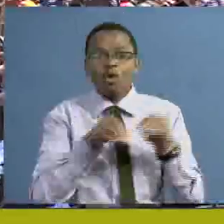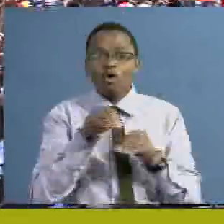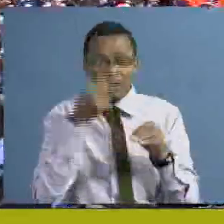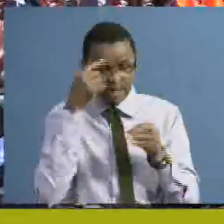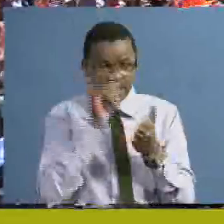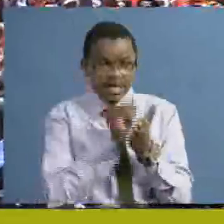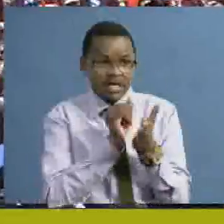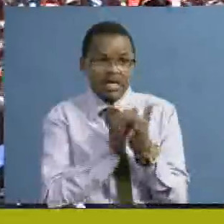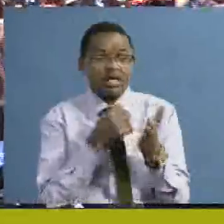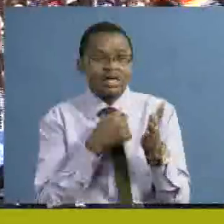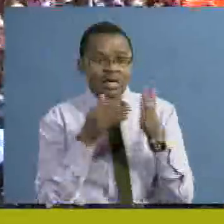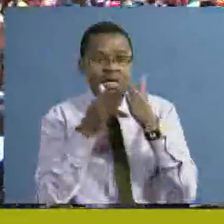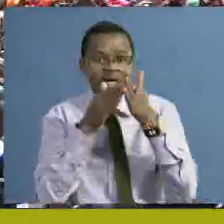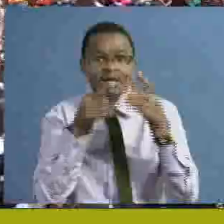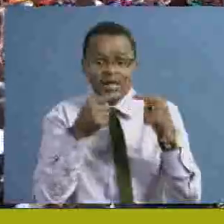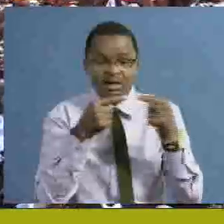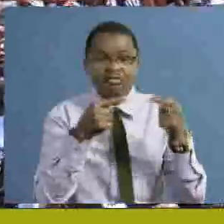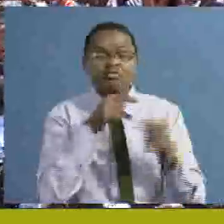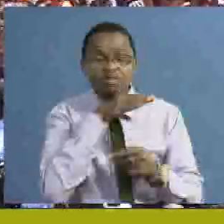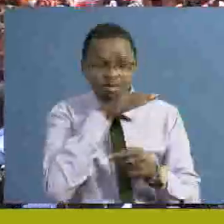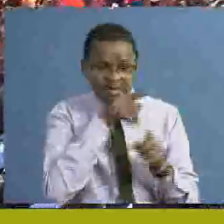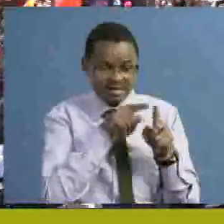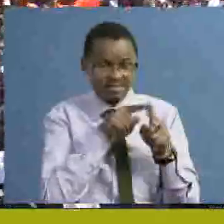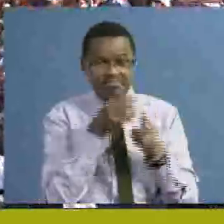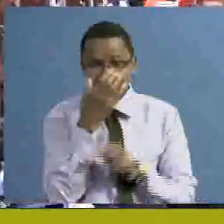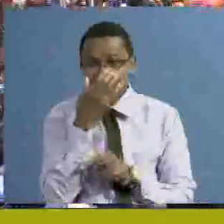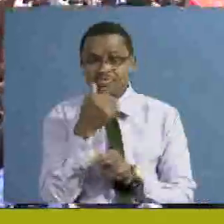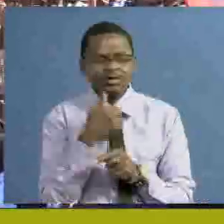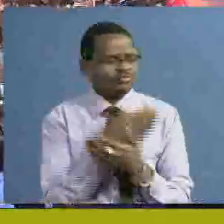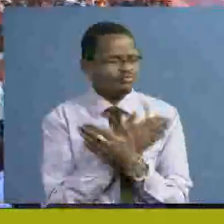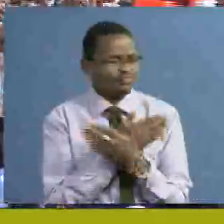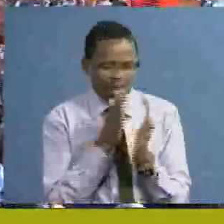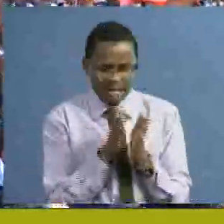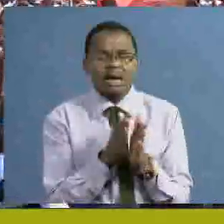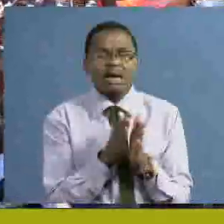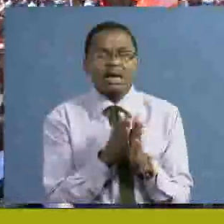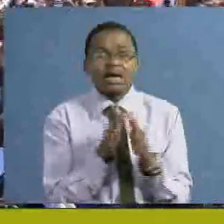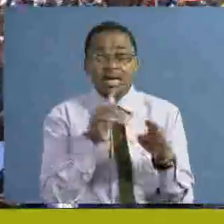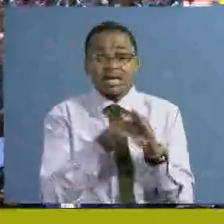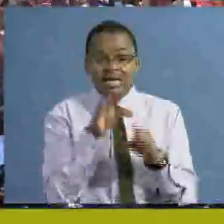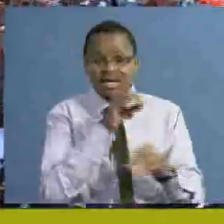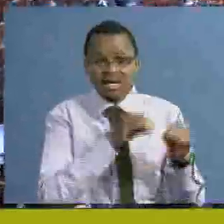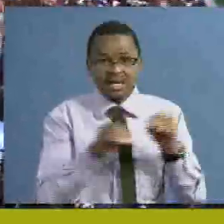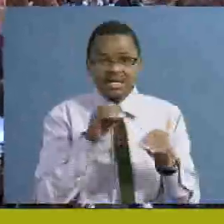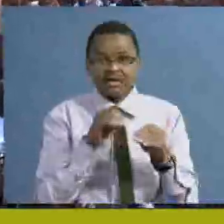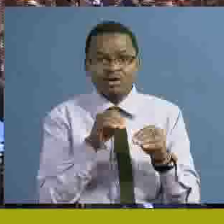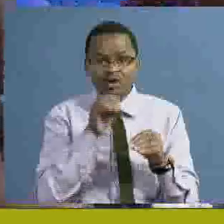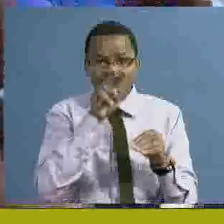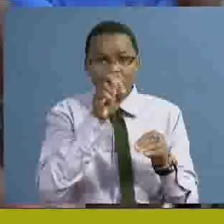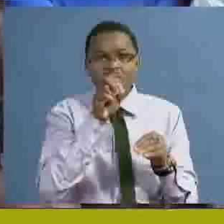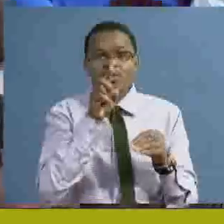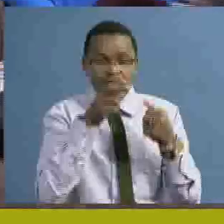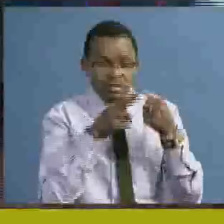Historia imenakili kuwa kiongozi wa upinzani Raila Odinga na naibu rais walikuwa marafiki wa karibu katika uchaguzi wa mwaka